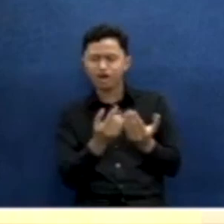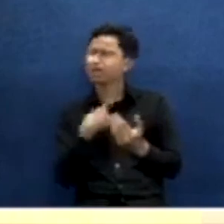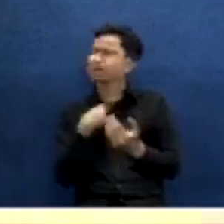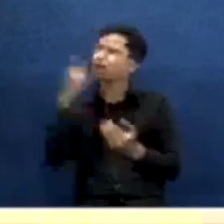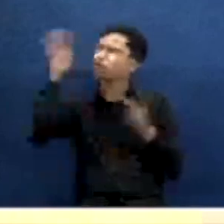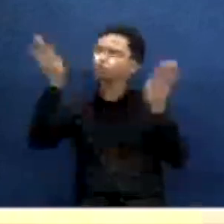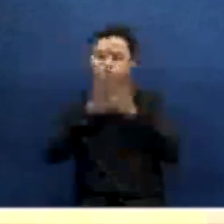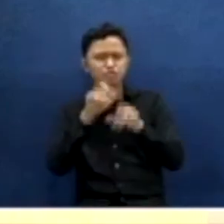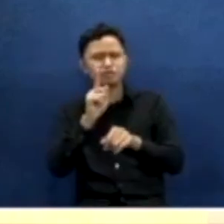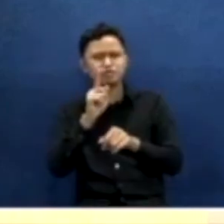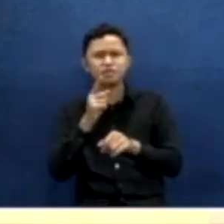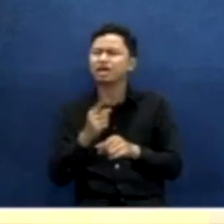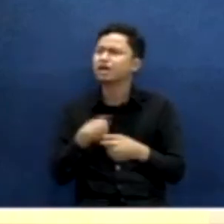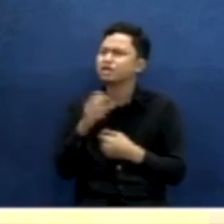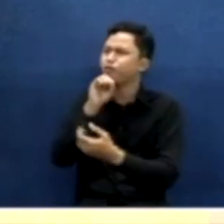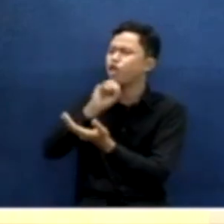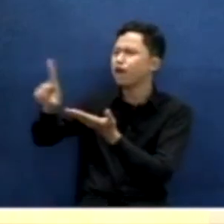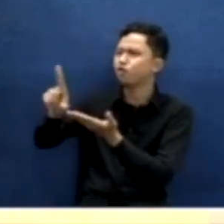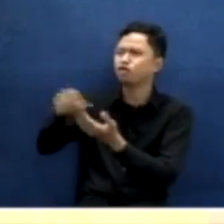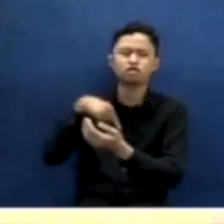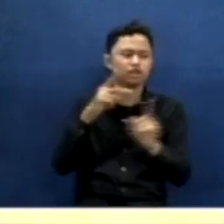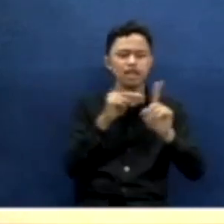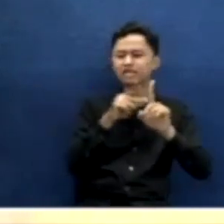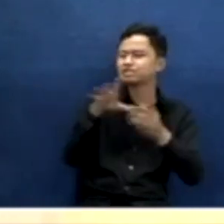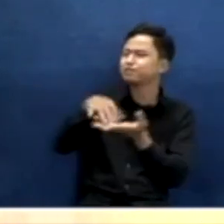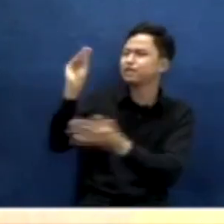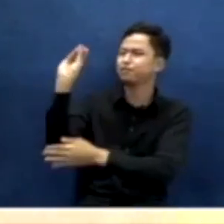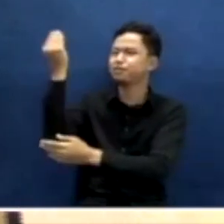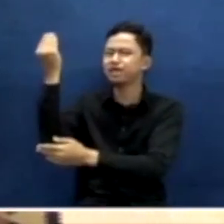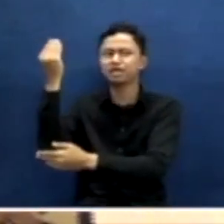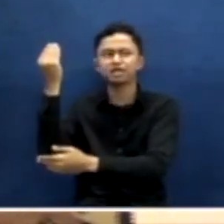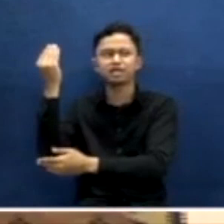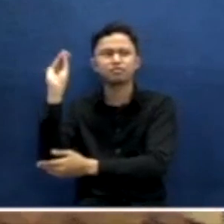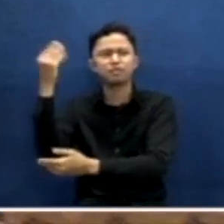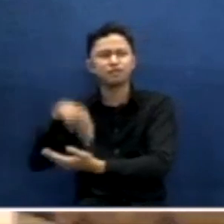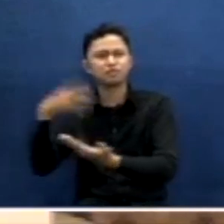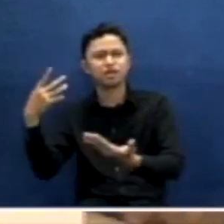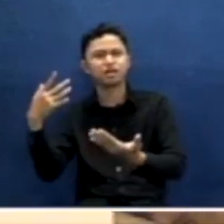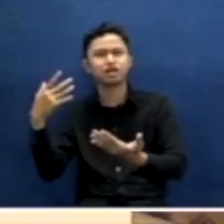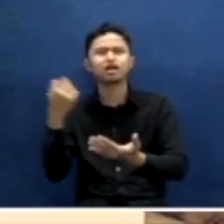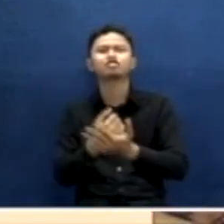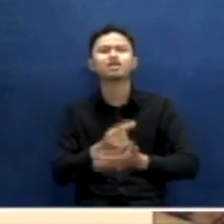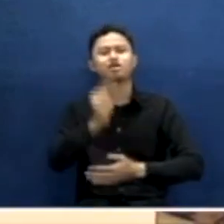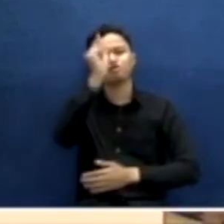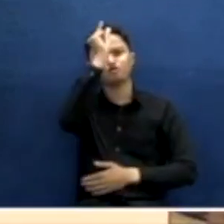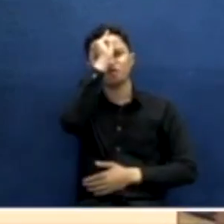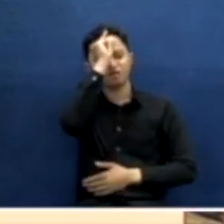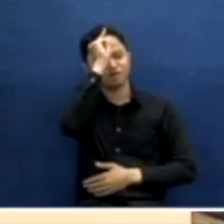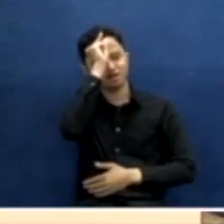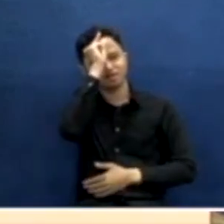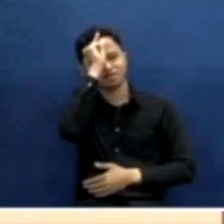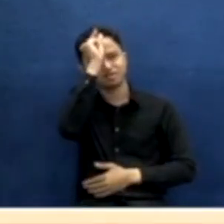kamiketikakami melaporkanpemimpinyangdipiliholehHajbin Yusuf?Tanpamerekasadari,seorang ulama